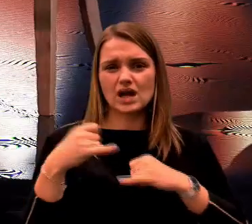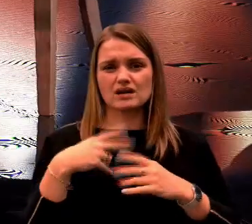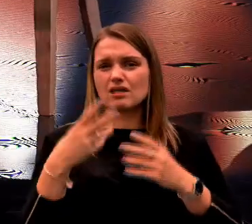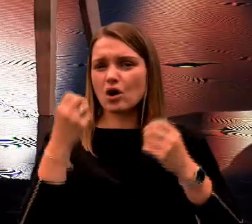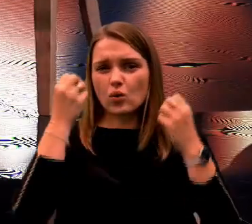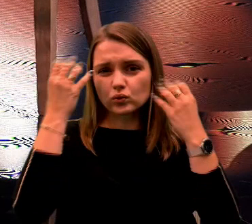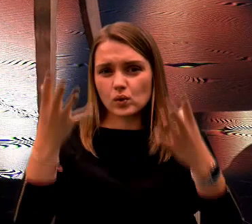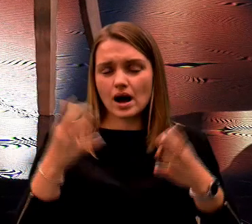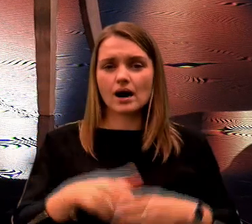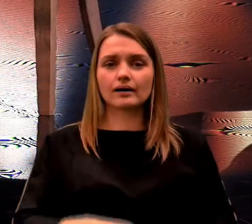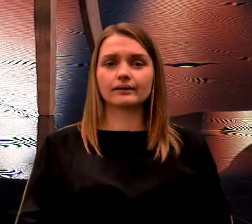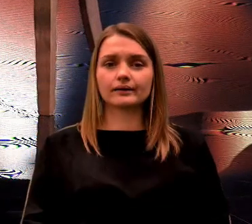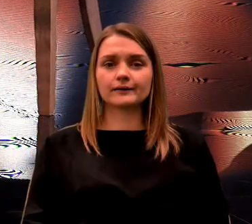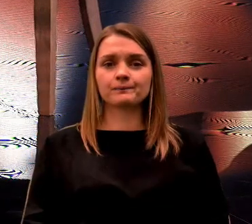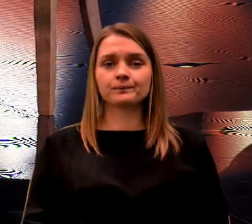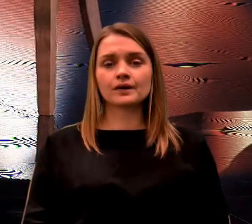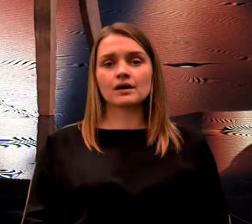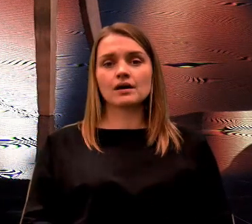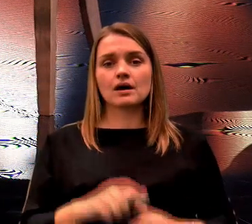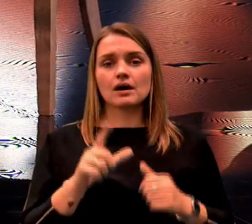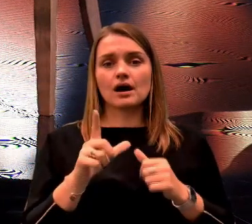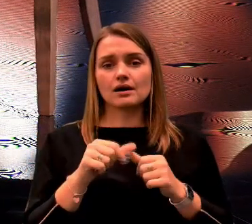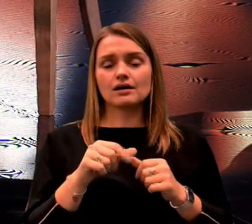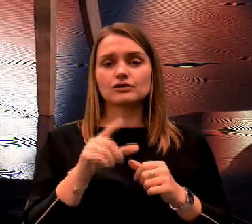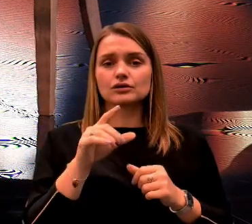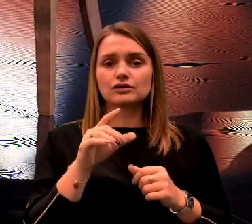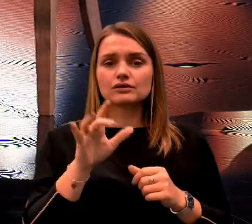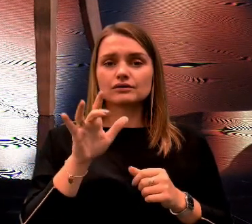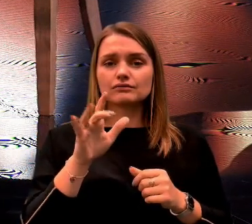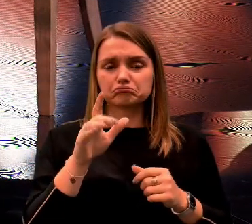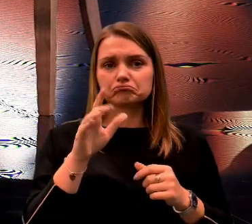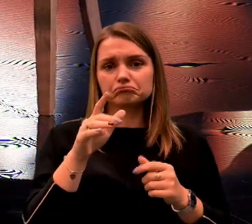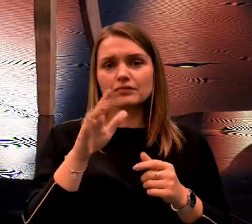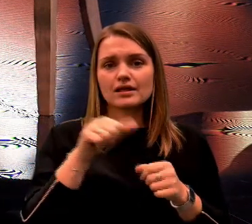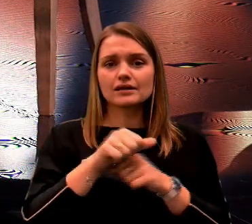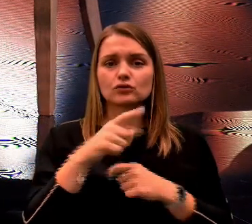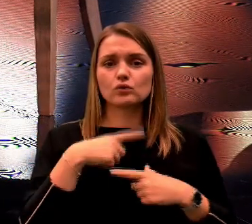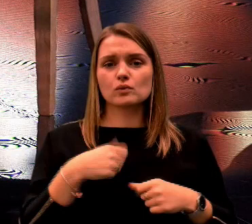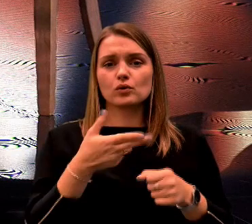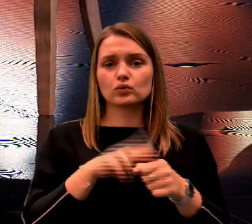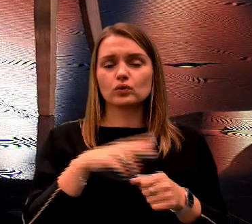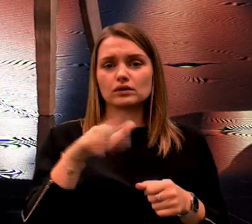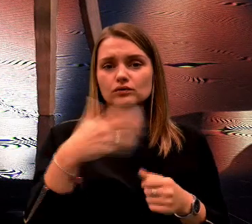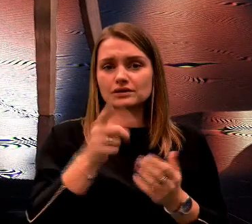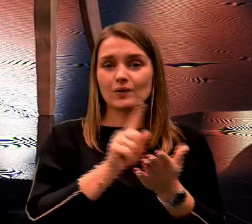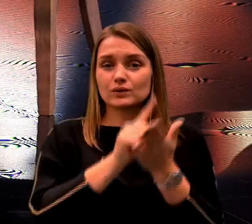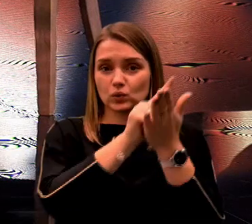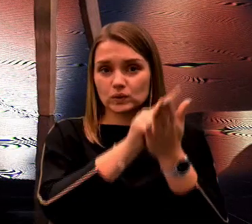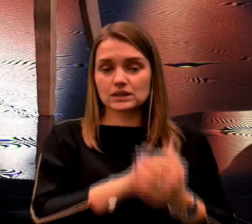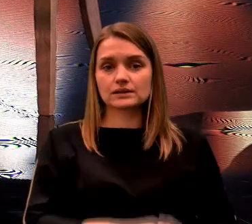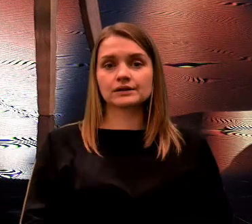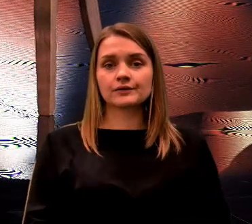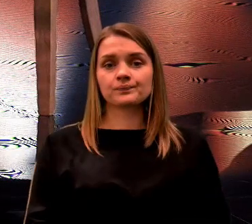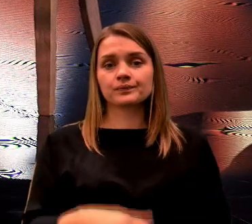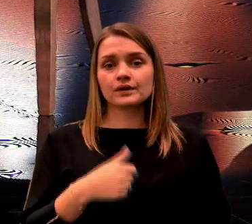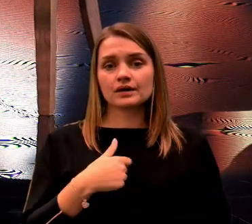firmą, a jednak są, osiągnęły wielki sukces. I ja i z moją firmą do